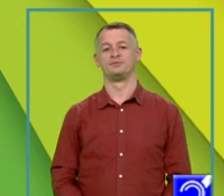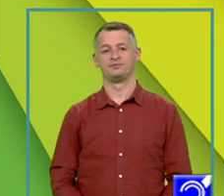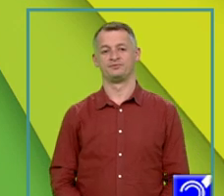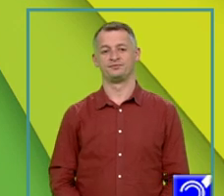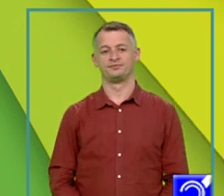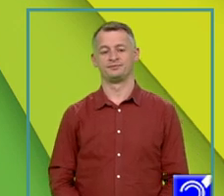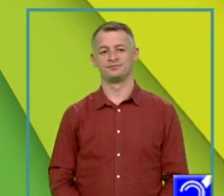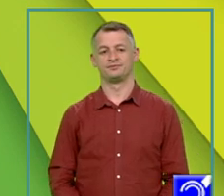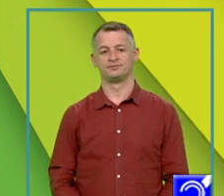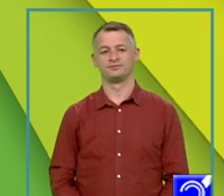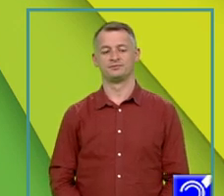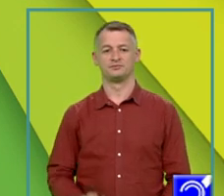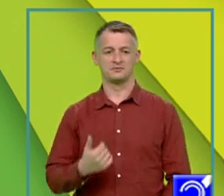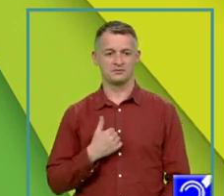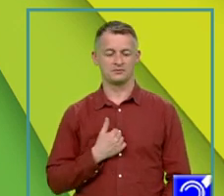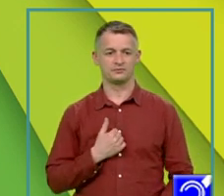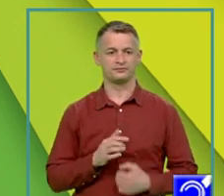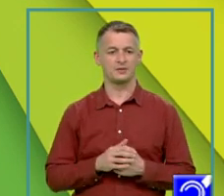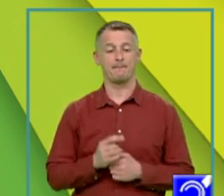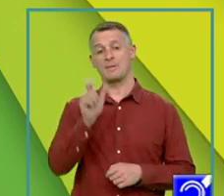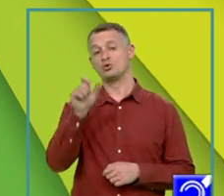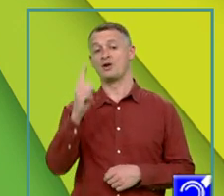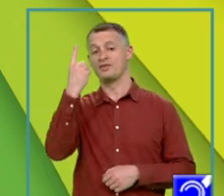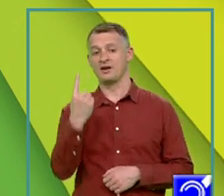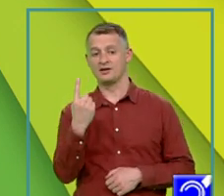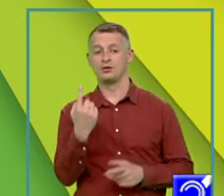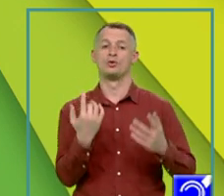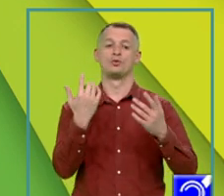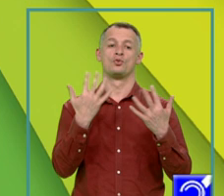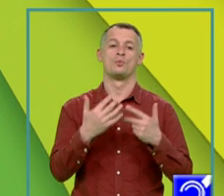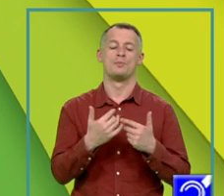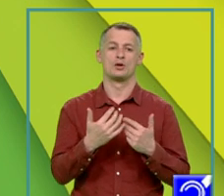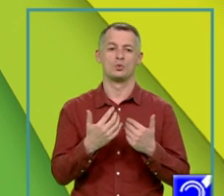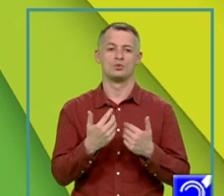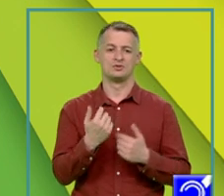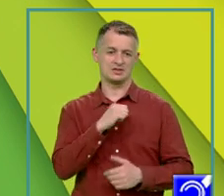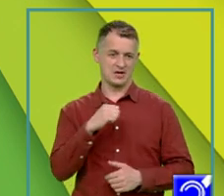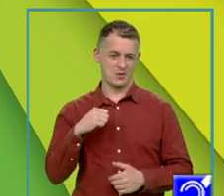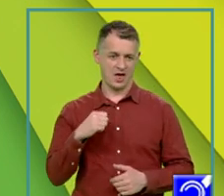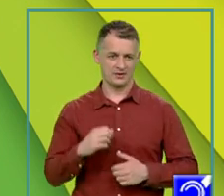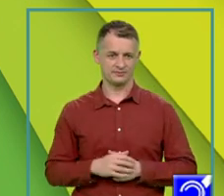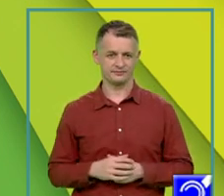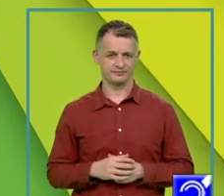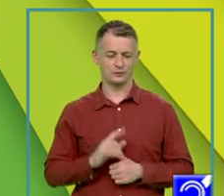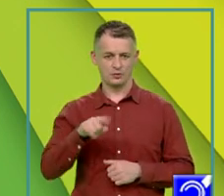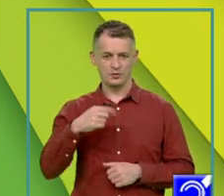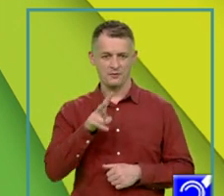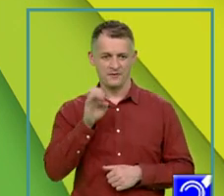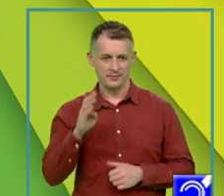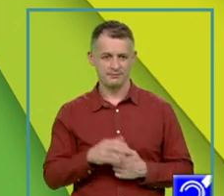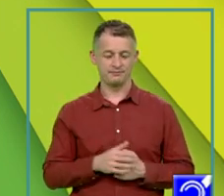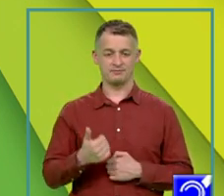persoana yumoshi dat persoana întâi numărul singular următorul verb